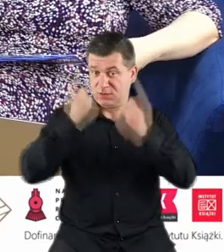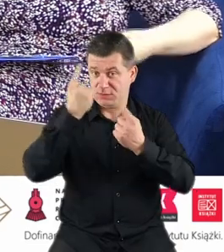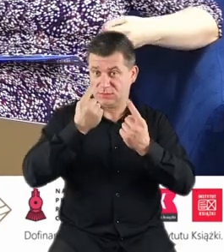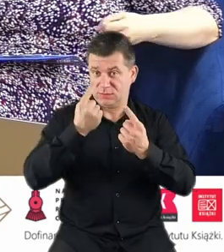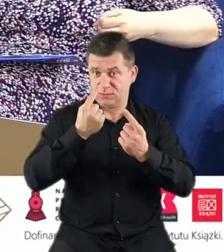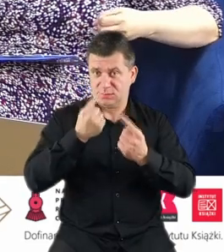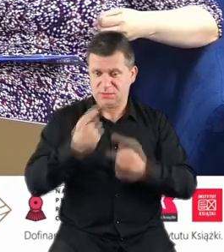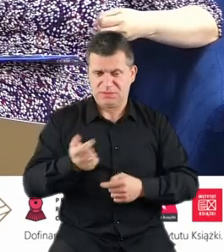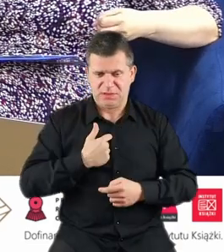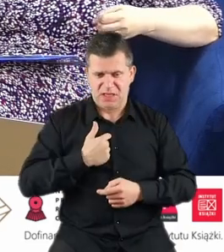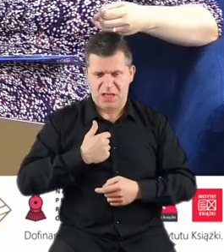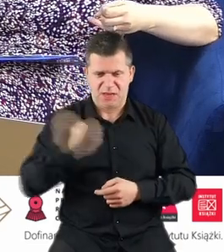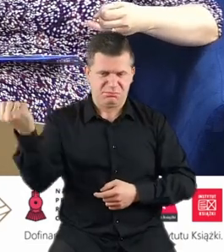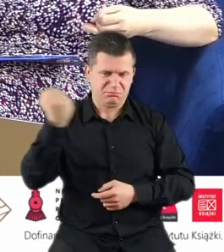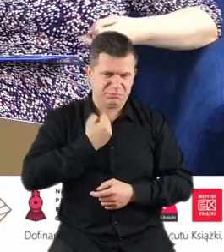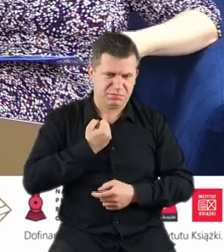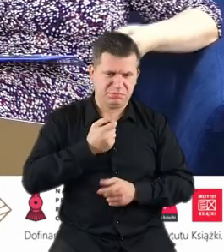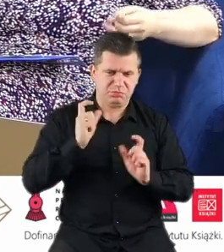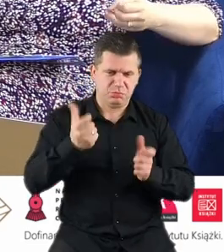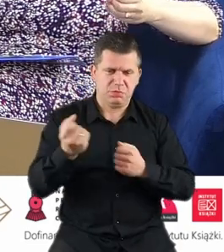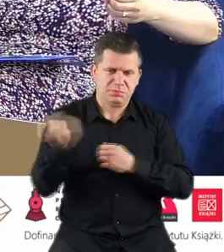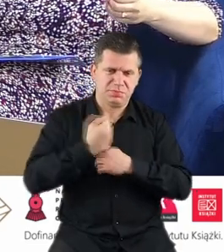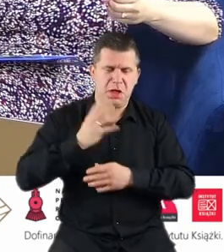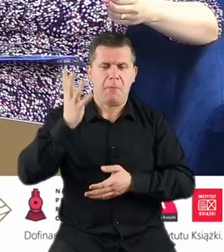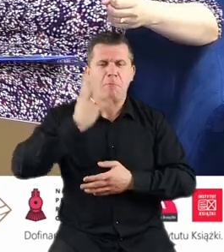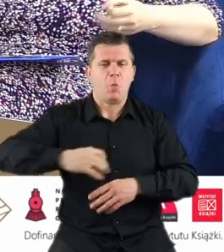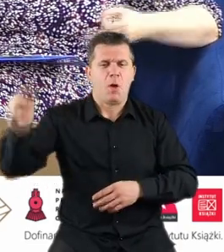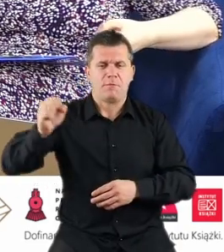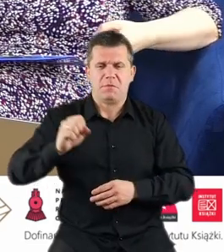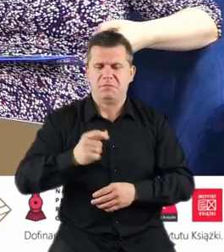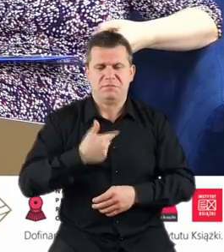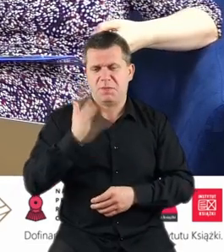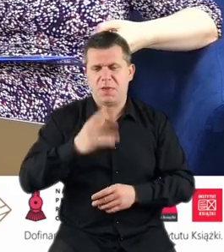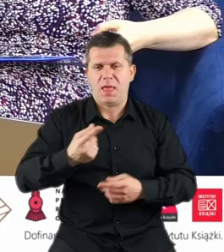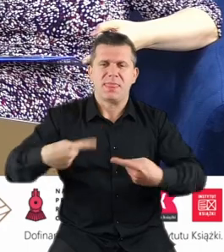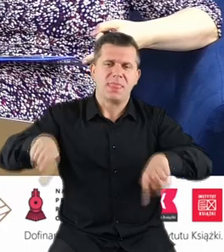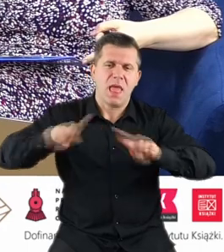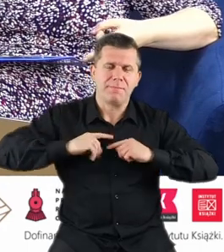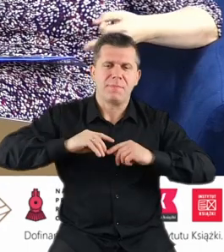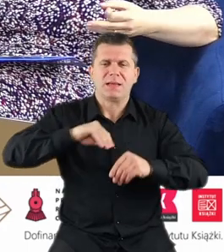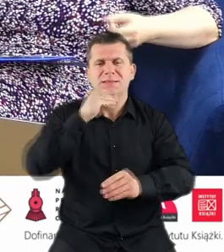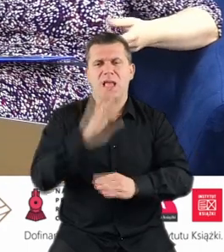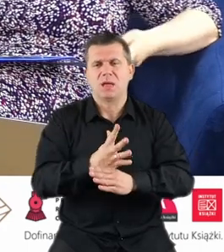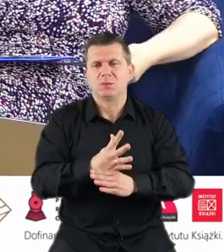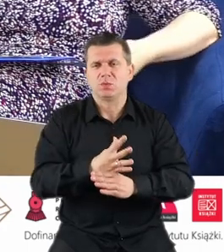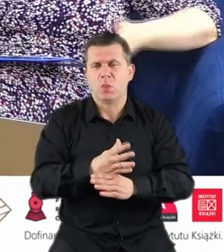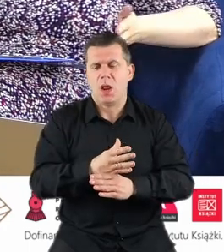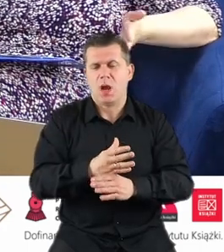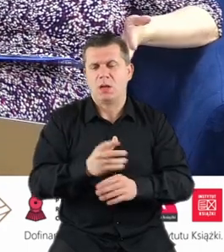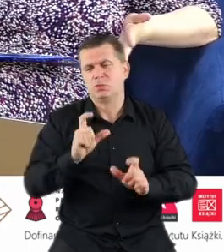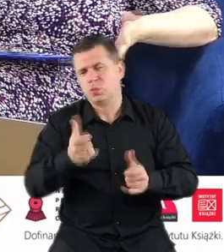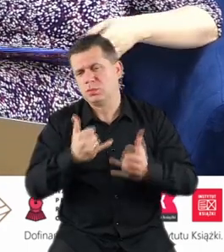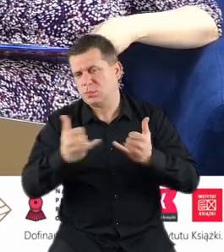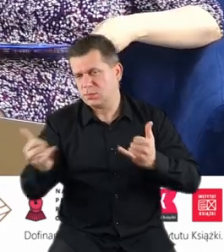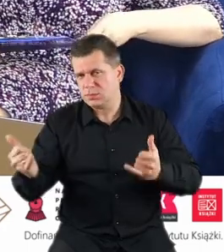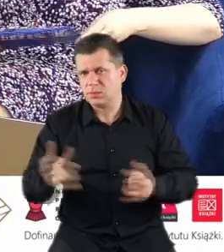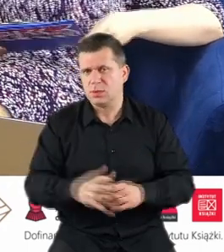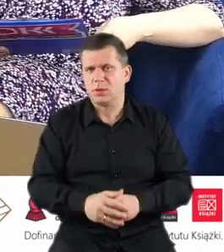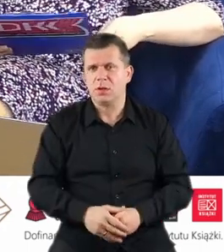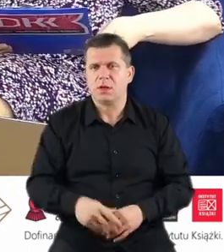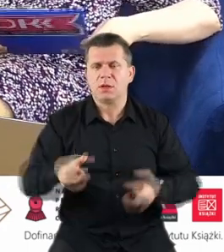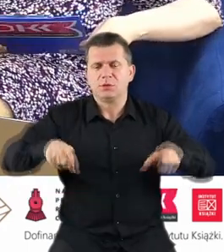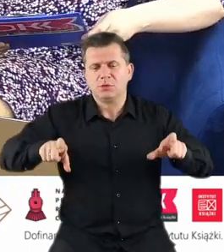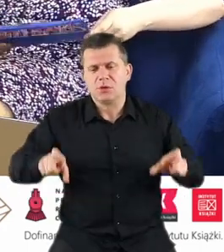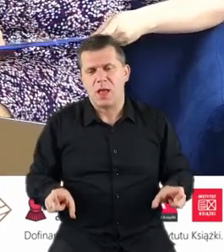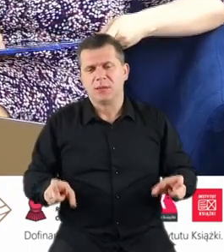na nic, nikt nas nie zabije, nikt nas nie porwie, nie będziemy ofiarą napaści seksualnej, to się zdarza oczywiście, no ale tak globalnie, jak sobie siedzimy na